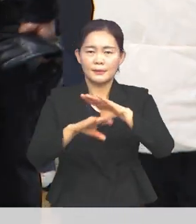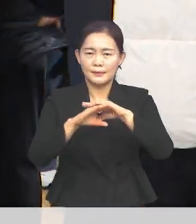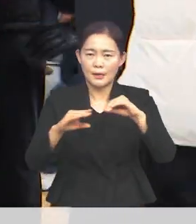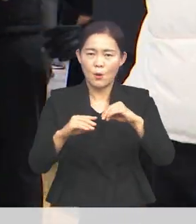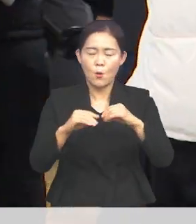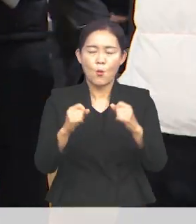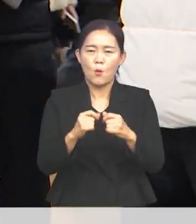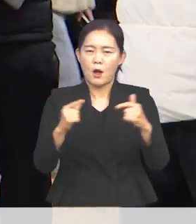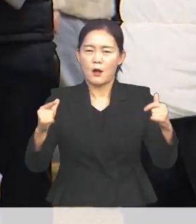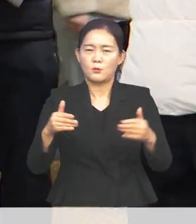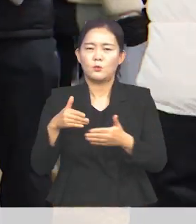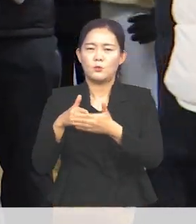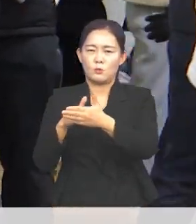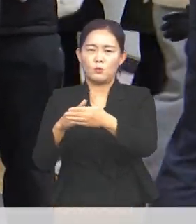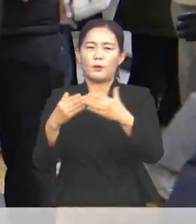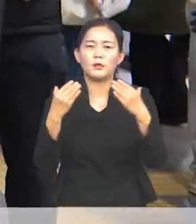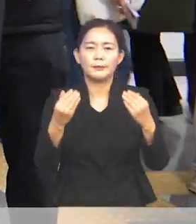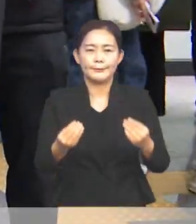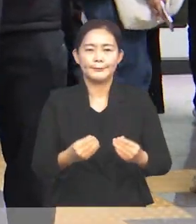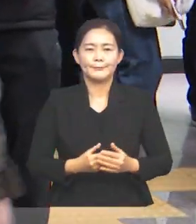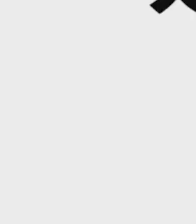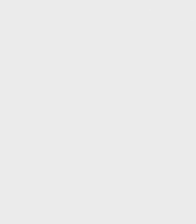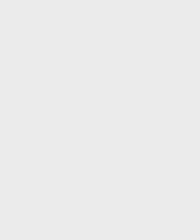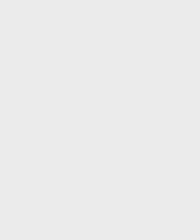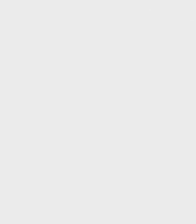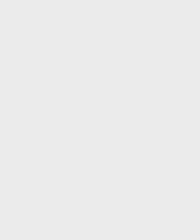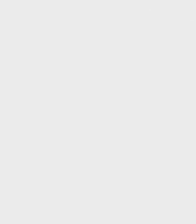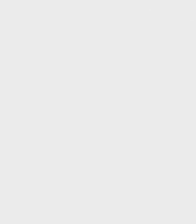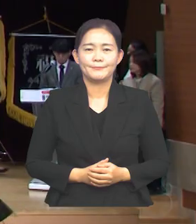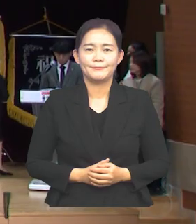시간에 차량 운행 확대를 요청했다고 말했습니다.